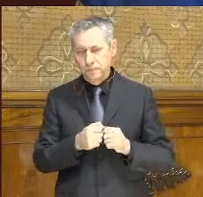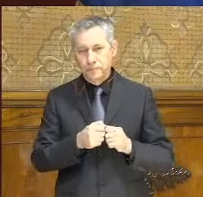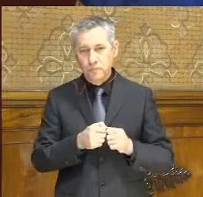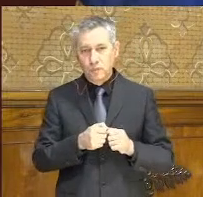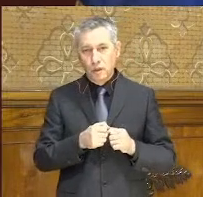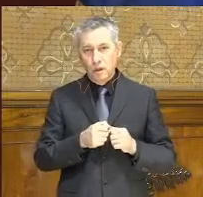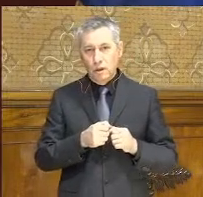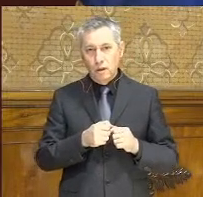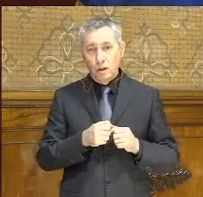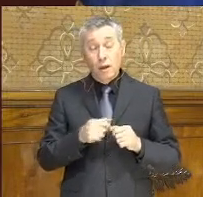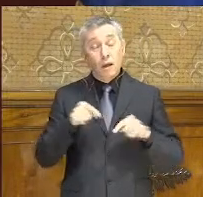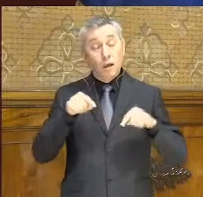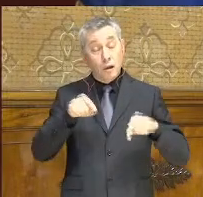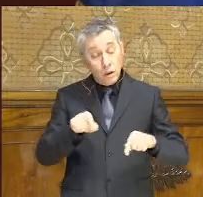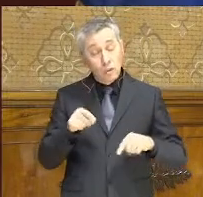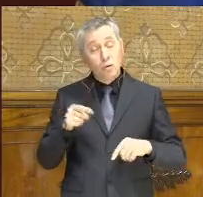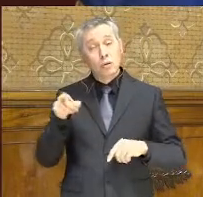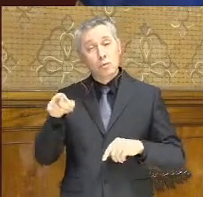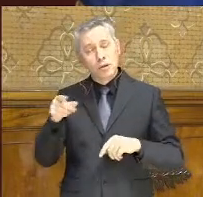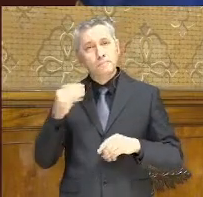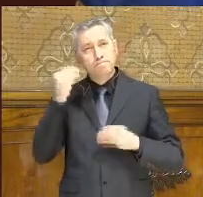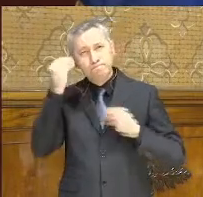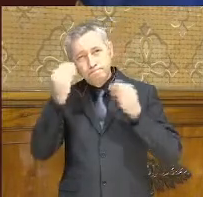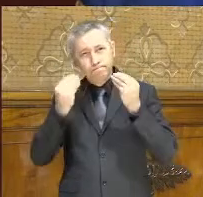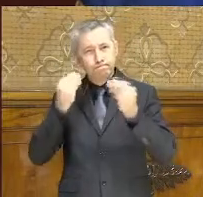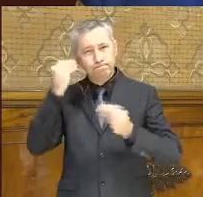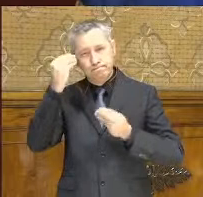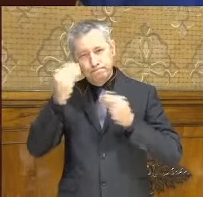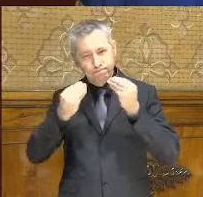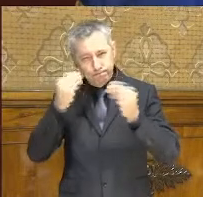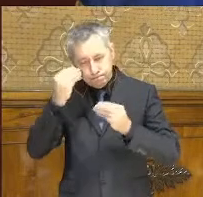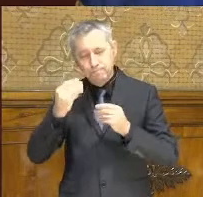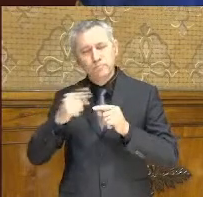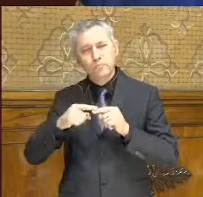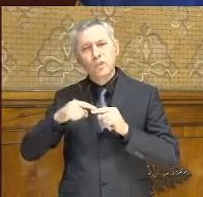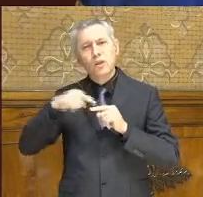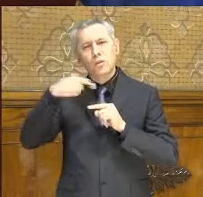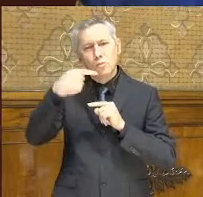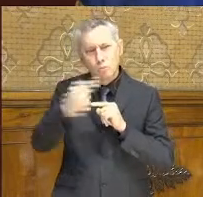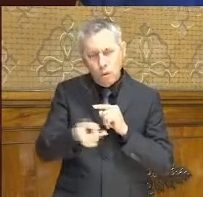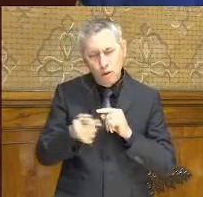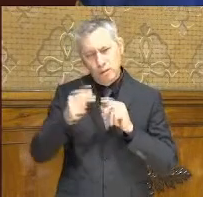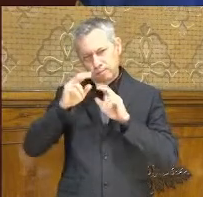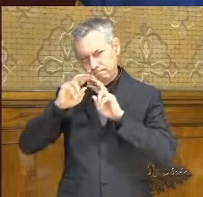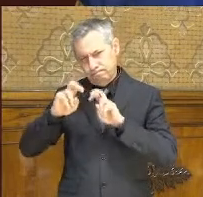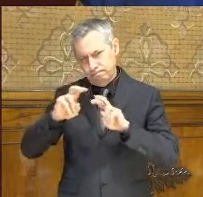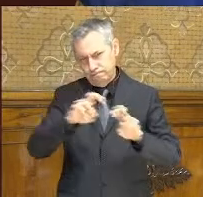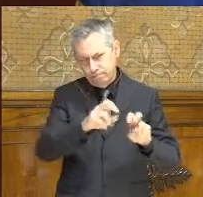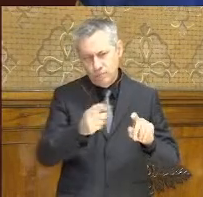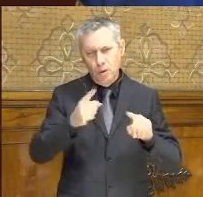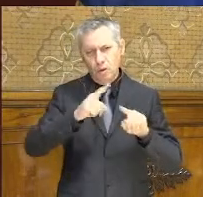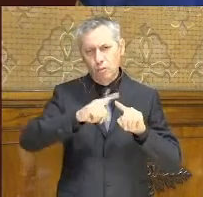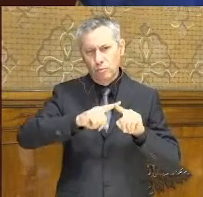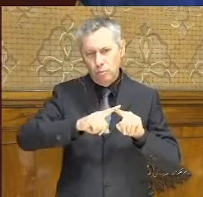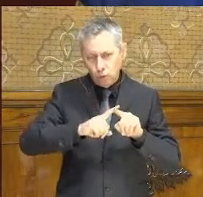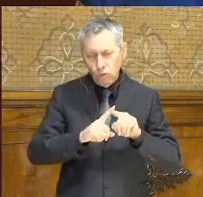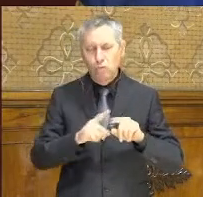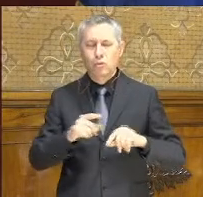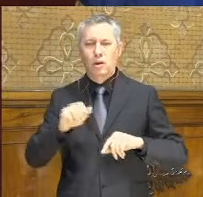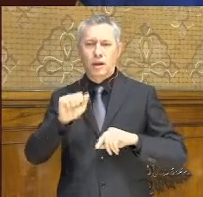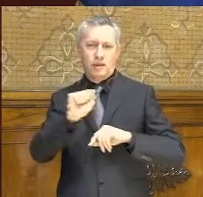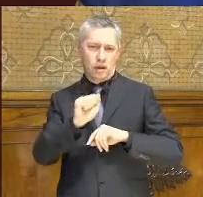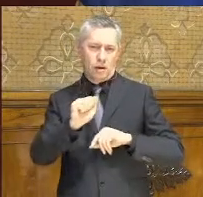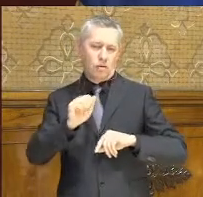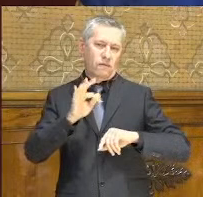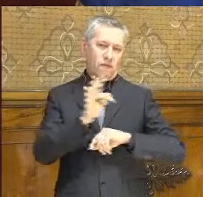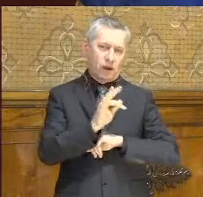Sviluppando il lavoro dei pensatori psicanalitici e post-strutturalisti, ma anche il lavoro dell'antillano francofono Frantz